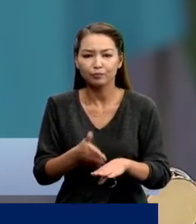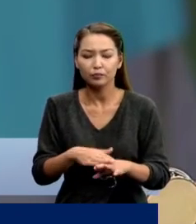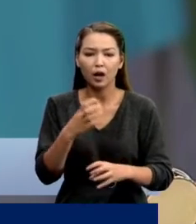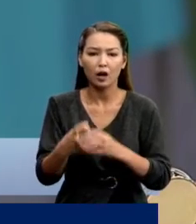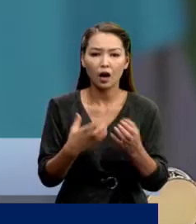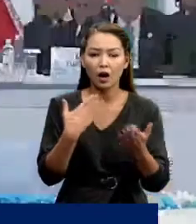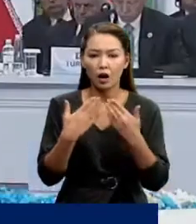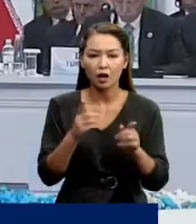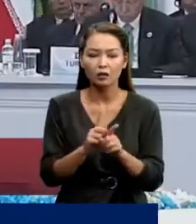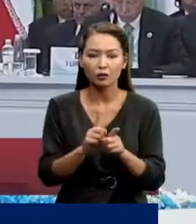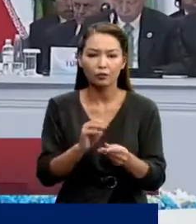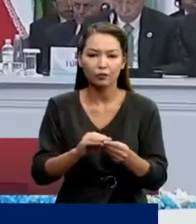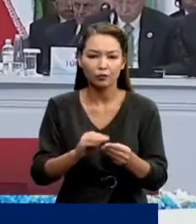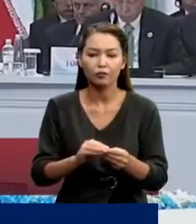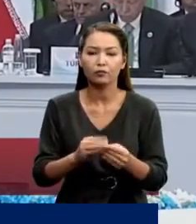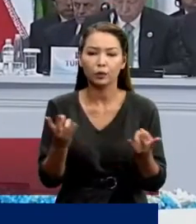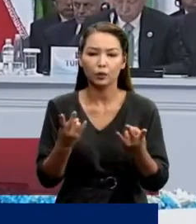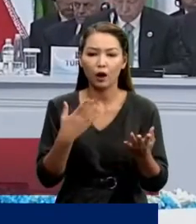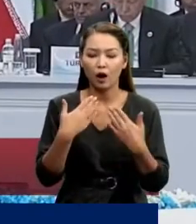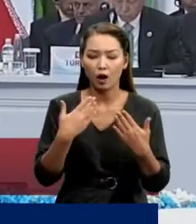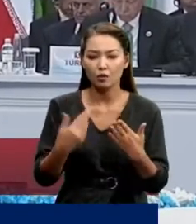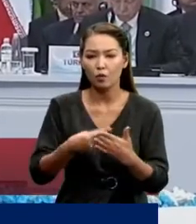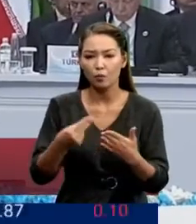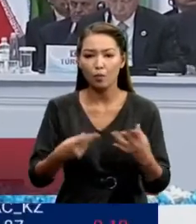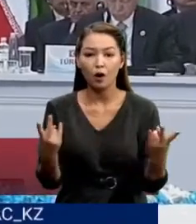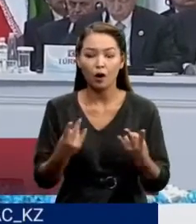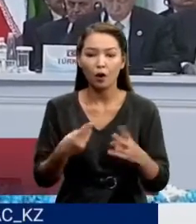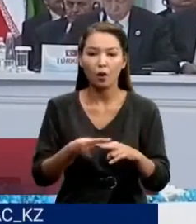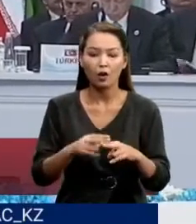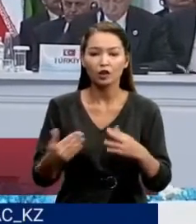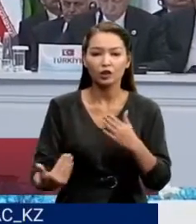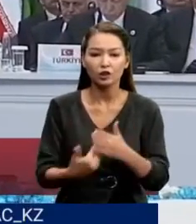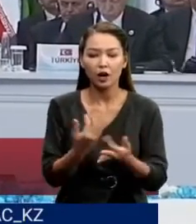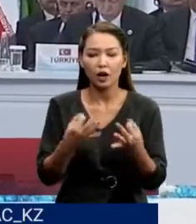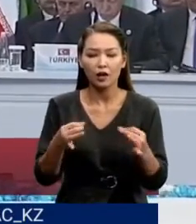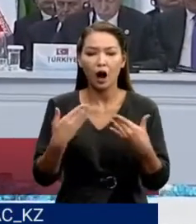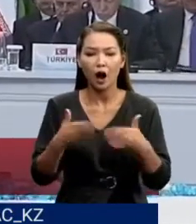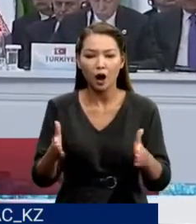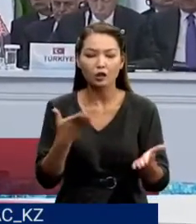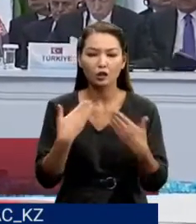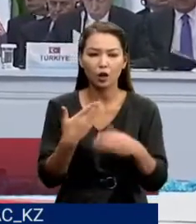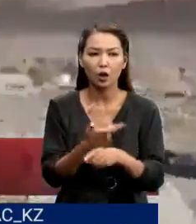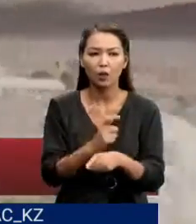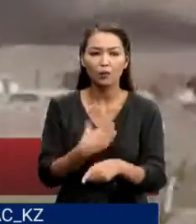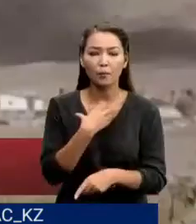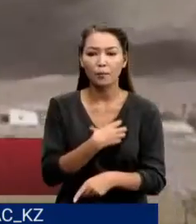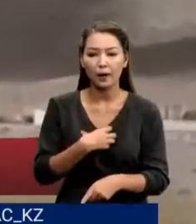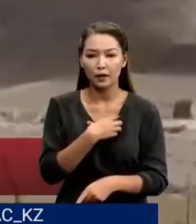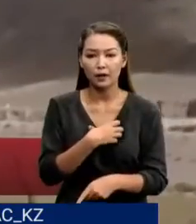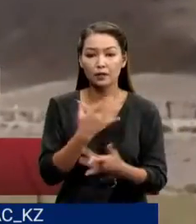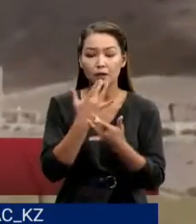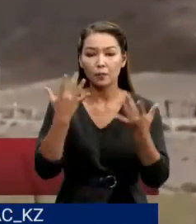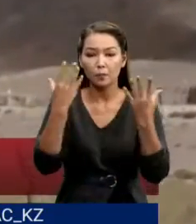халықаралық қатынастарда тұрақтылыққа қол жеткізу. Көп жақты механизмдерге жаңа серпін беру және ашық диалогқа оралу өте маңызды. Соңғы